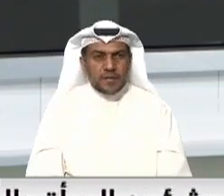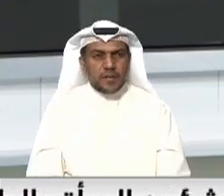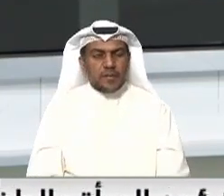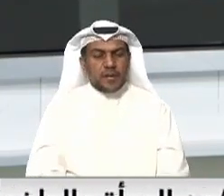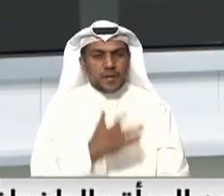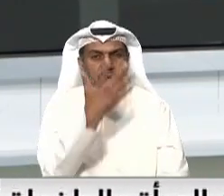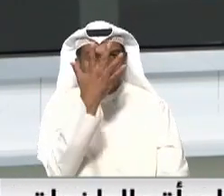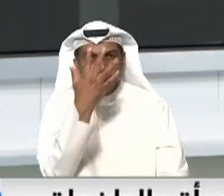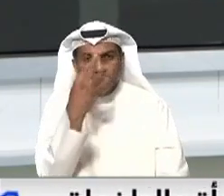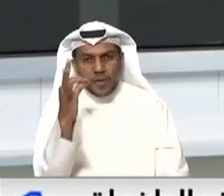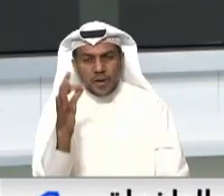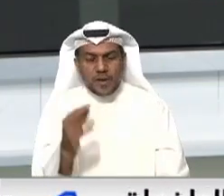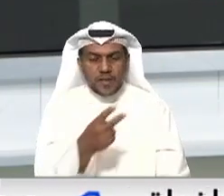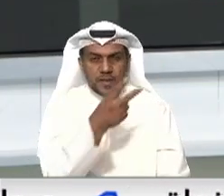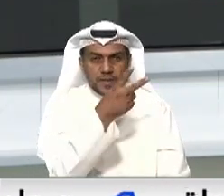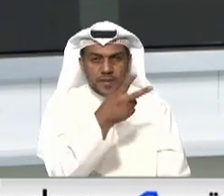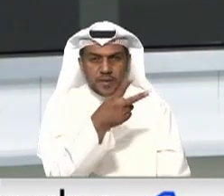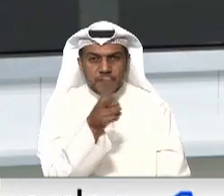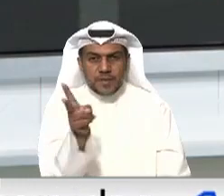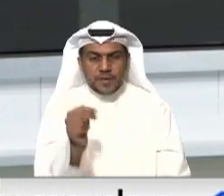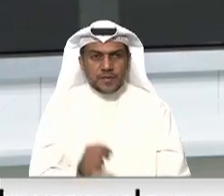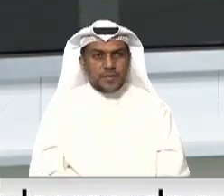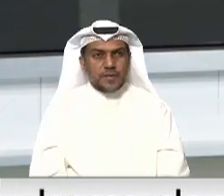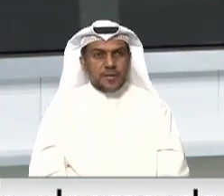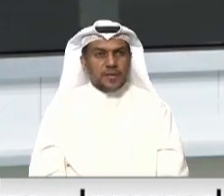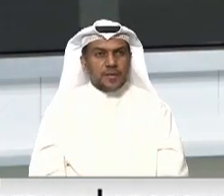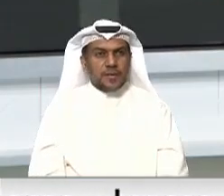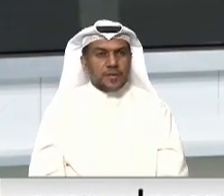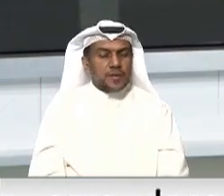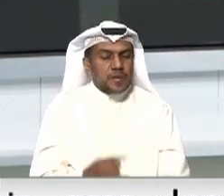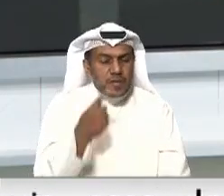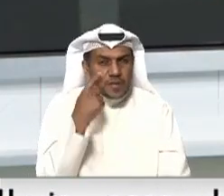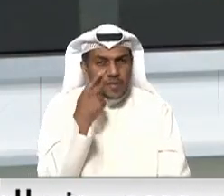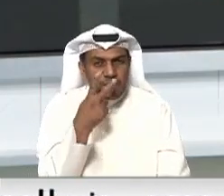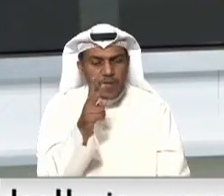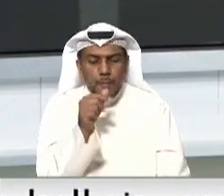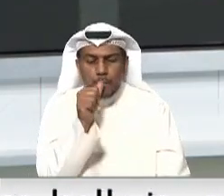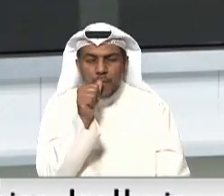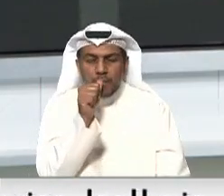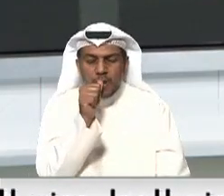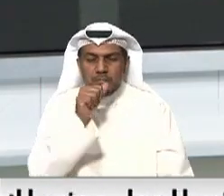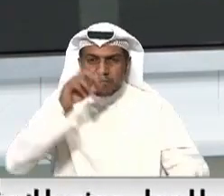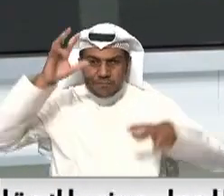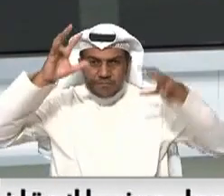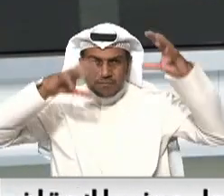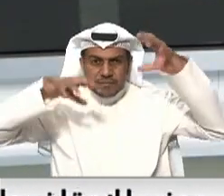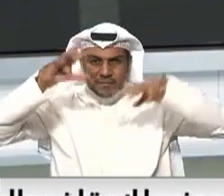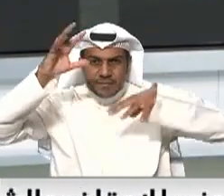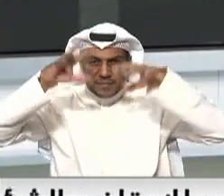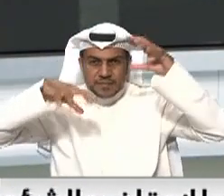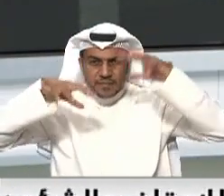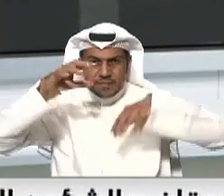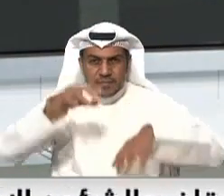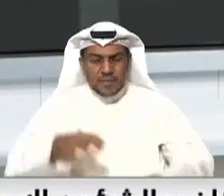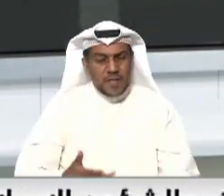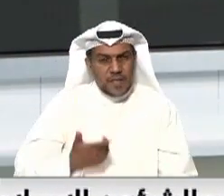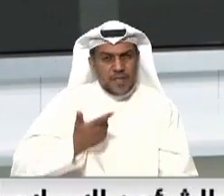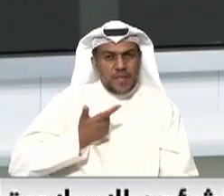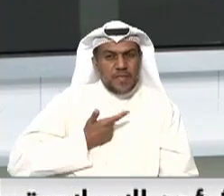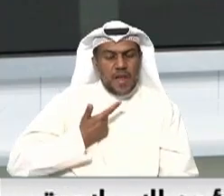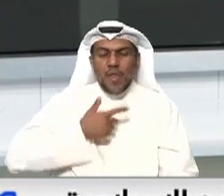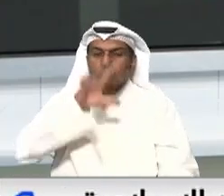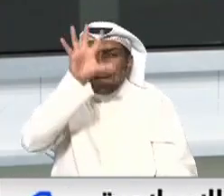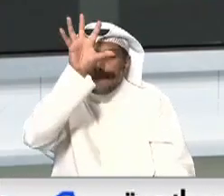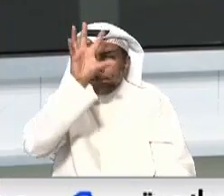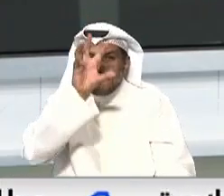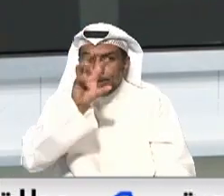35 والصغرى عشرين درجه مئويه راح تبدي معانا فرص الامطار باذن الله خلال مساء يوم الثلاثاء وراح